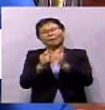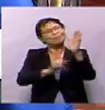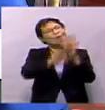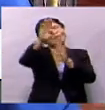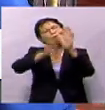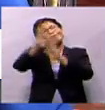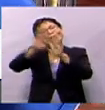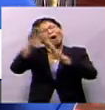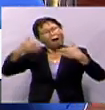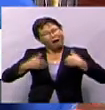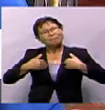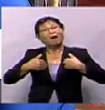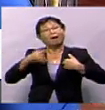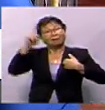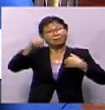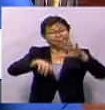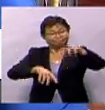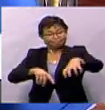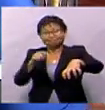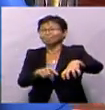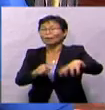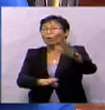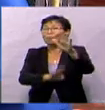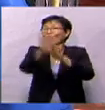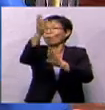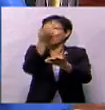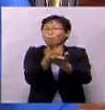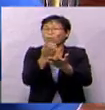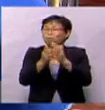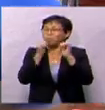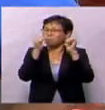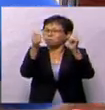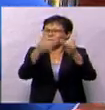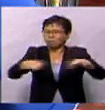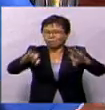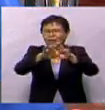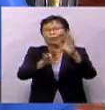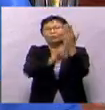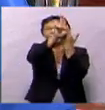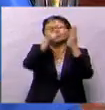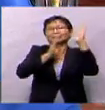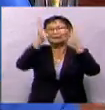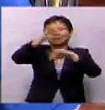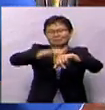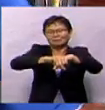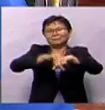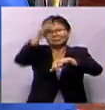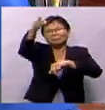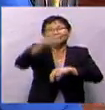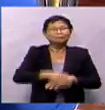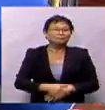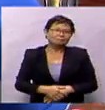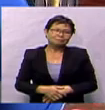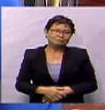sudah pasti ianya akan memberi satu kawasan pertumbuhan ekonomi yang penting di utara Malaysia pada masa yang akan datang.